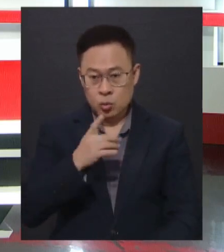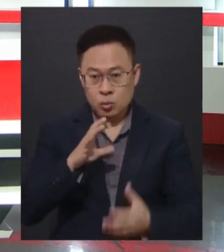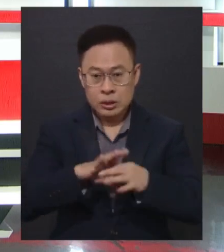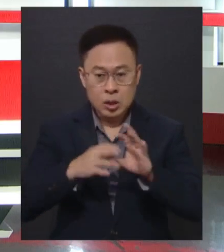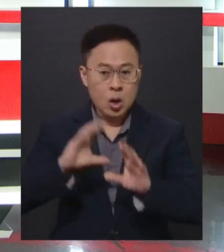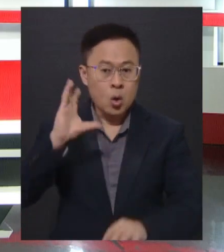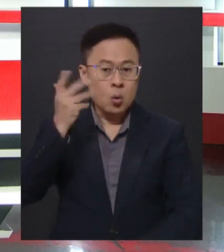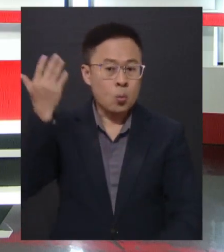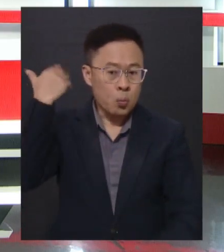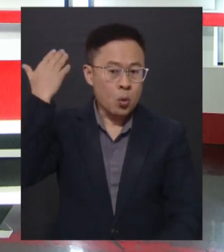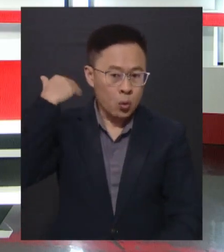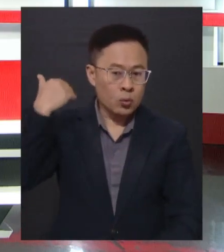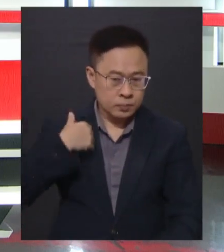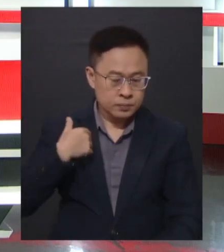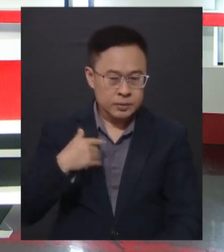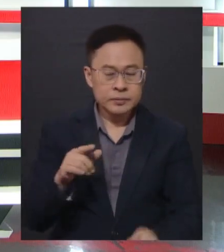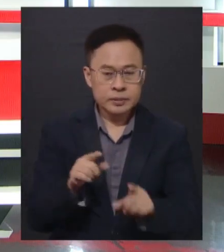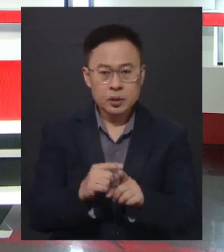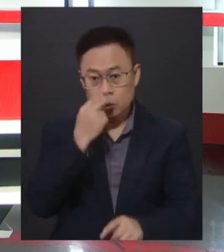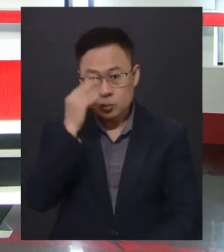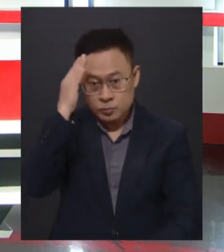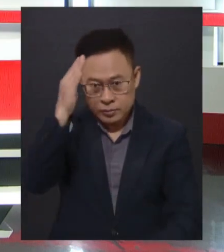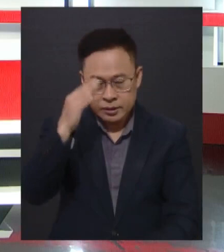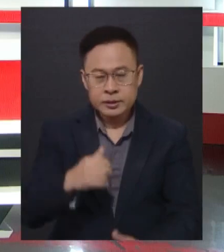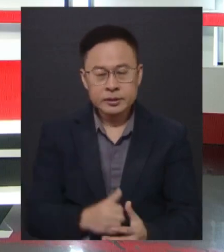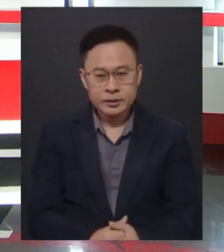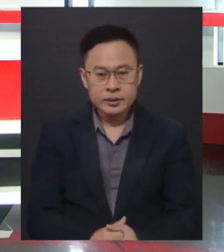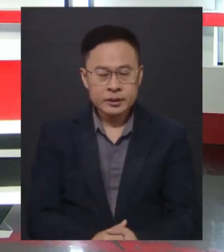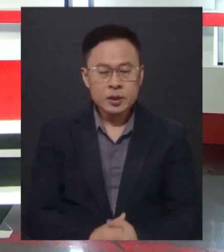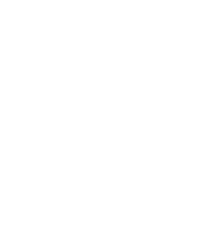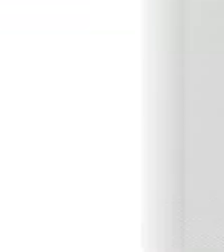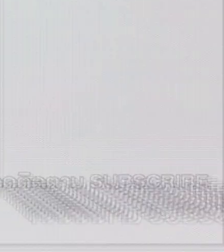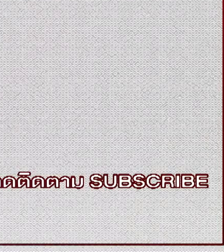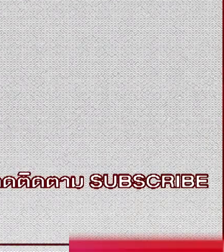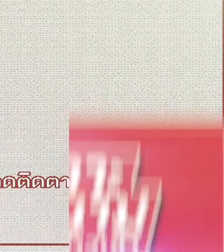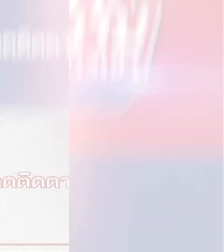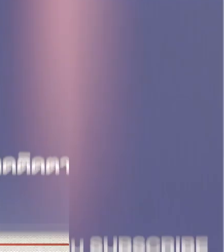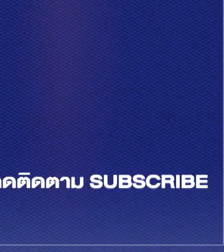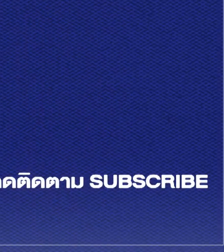มส์มาแล้วด้วยนะครับดังนั้นก็เดี๋ยวรอลุ้นกันนะกับสายเลือดใหม่ๆนะครับ